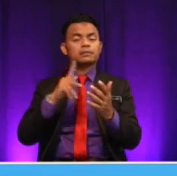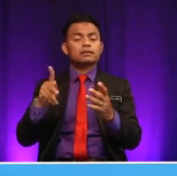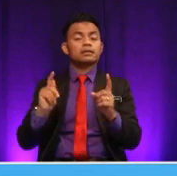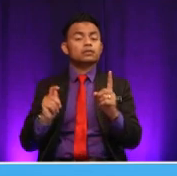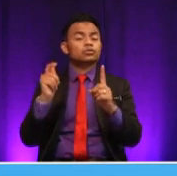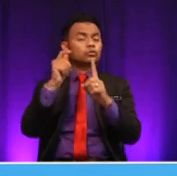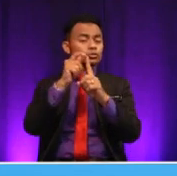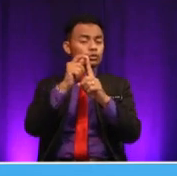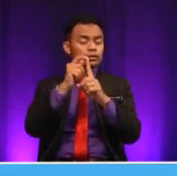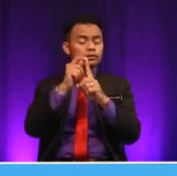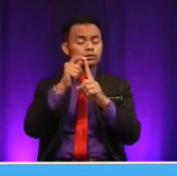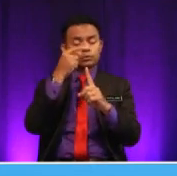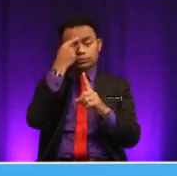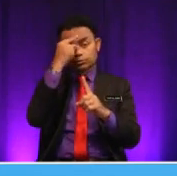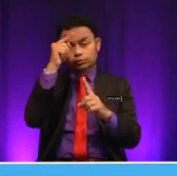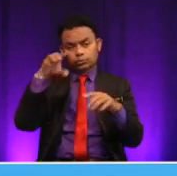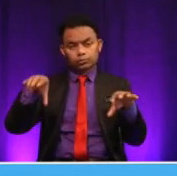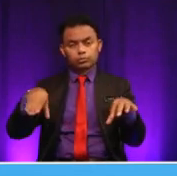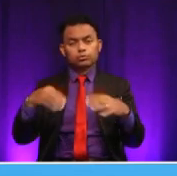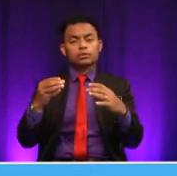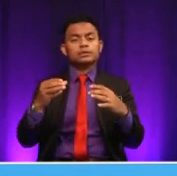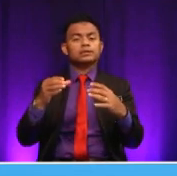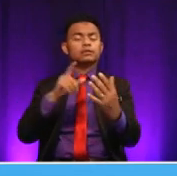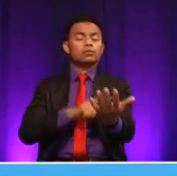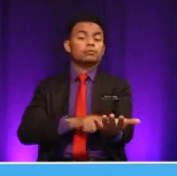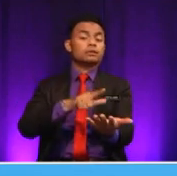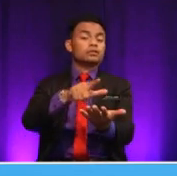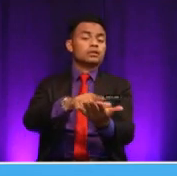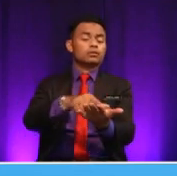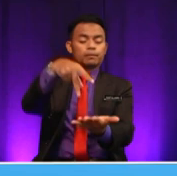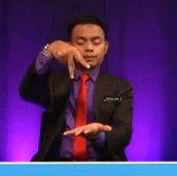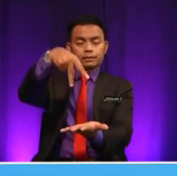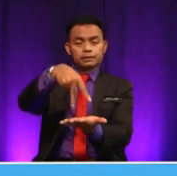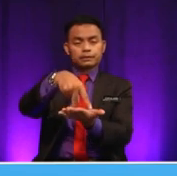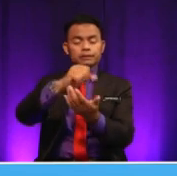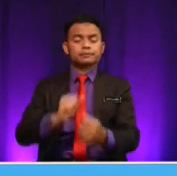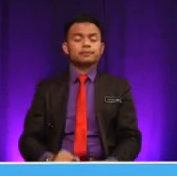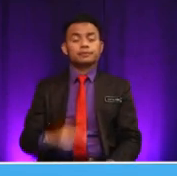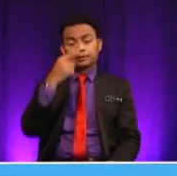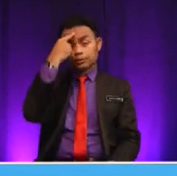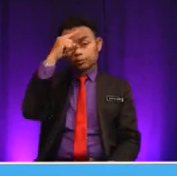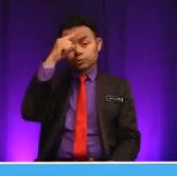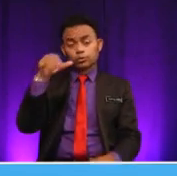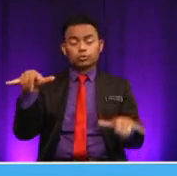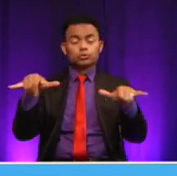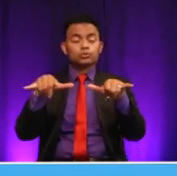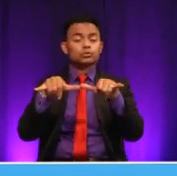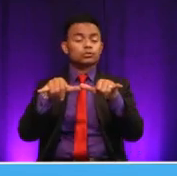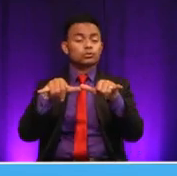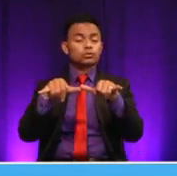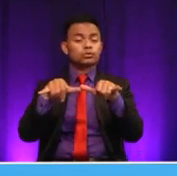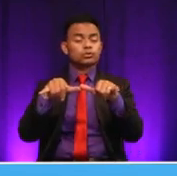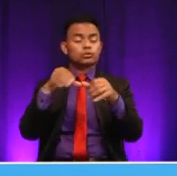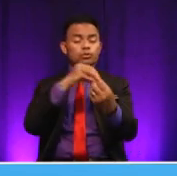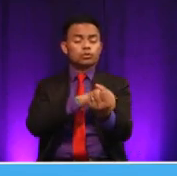ujian lompat jauh berdiri Oke jadi kalau disengok di situ untuk mengukur otot quadset